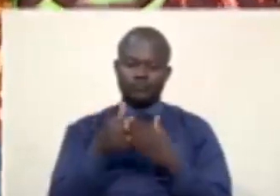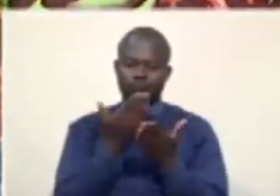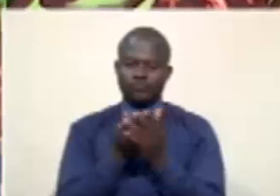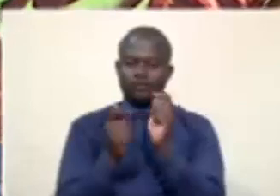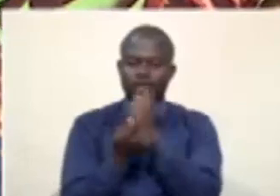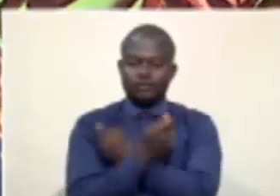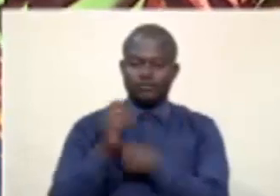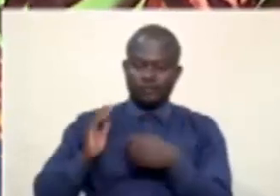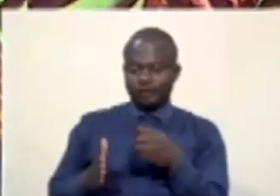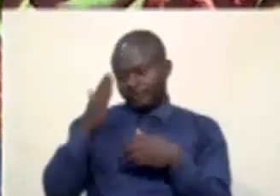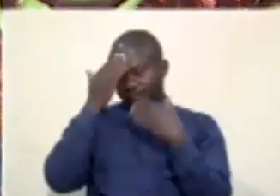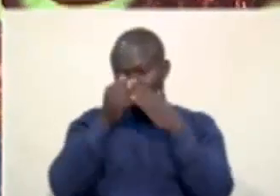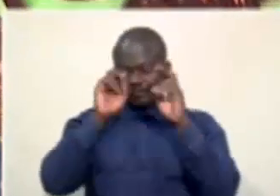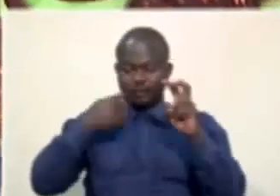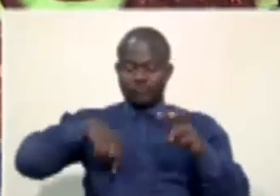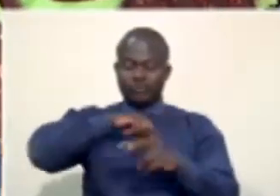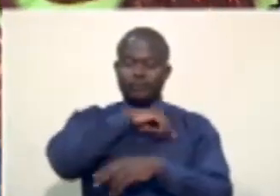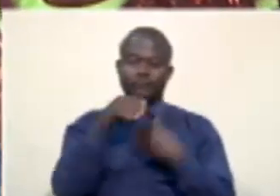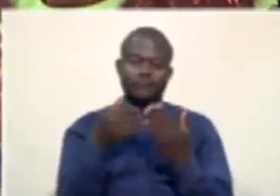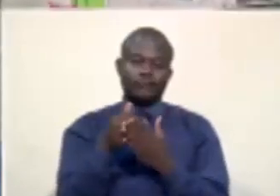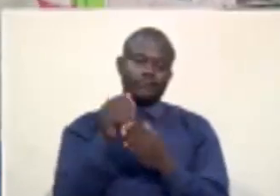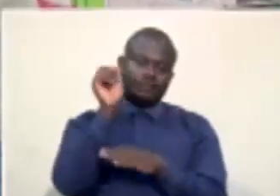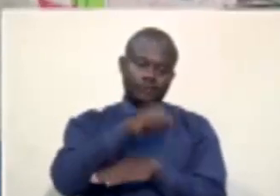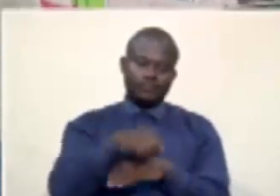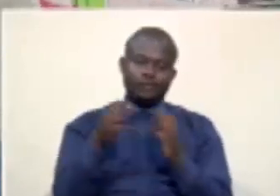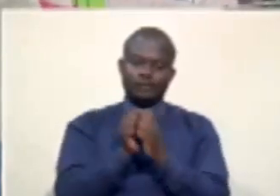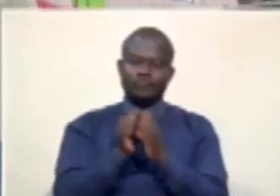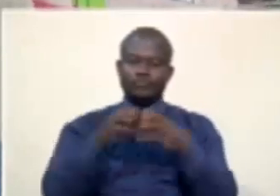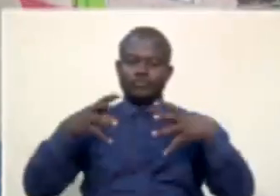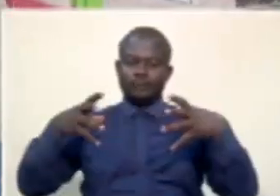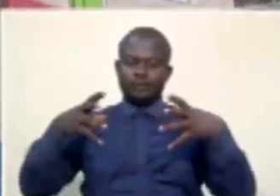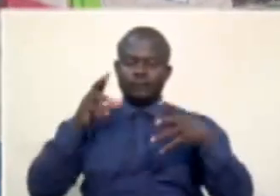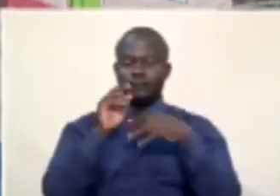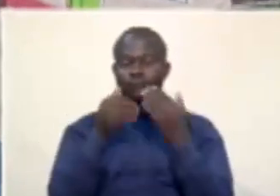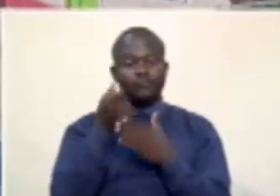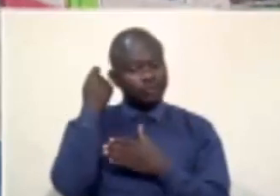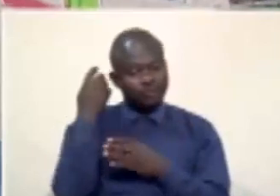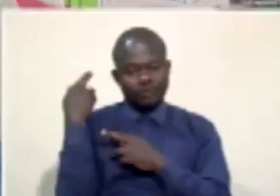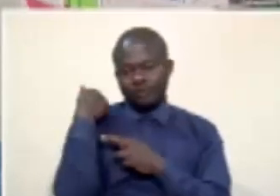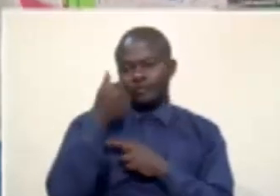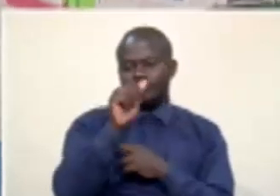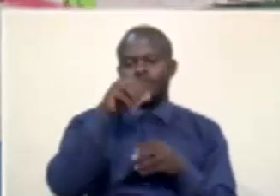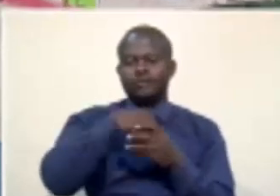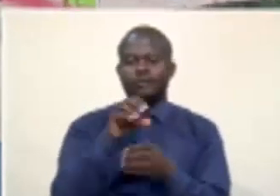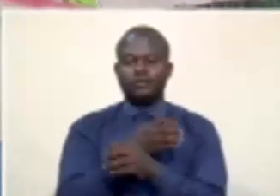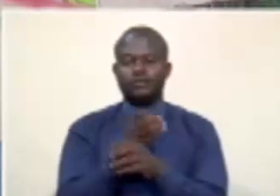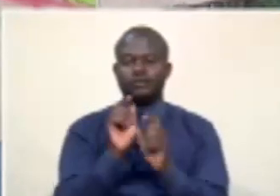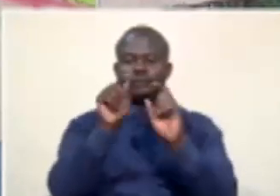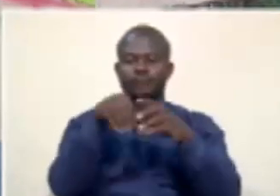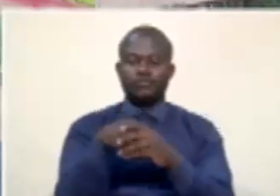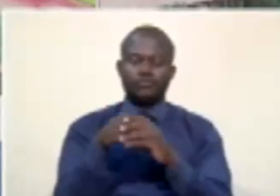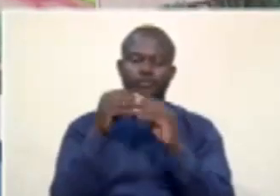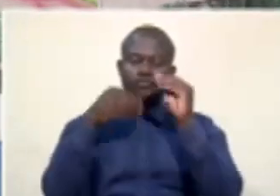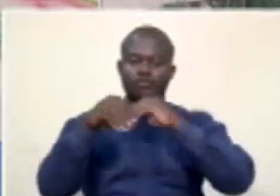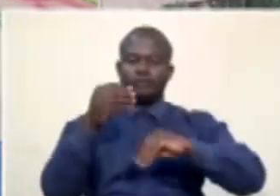imyitwarire kuko ubwandu bwa COVID-19 bwarushijeho kuzamuka. Buri muntu wese abigira ibye yaba ari abajya mu nsengero, yaba ari abajya mu